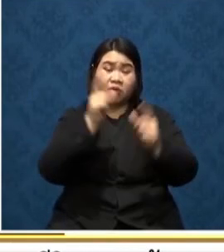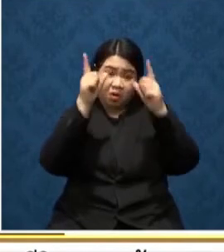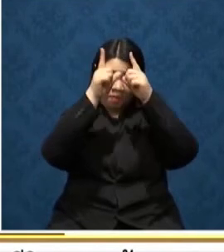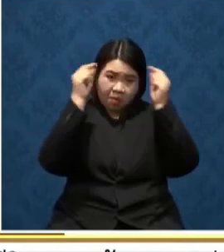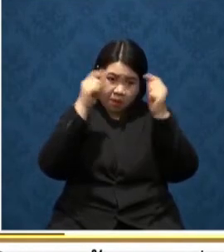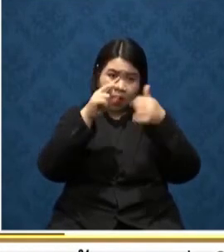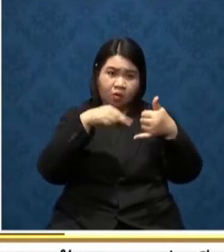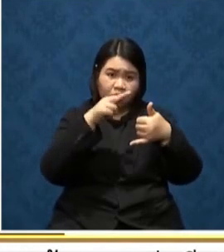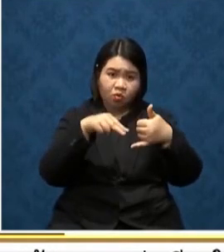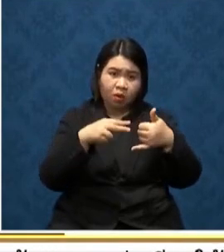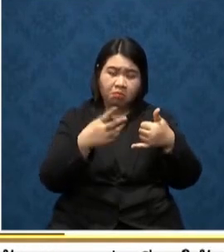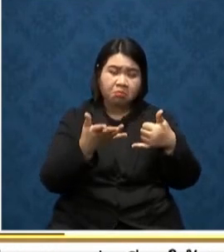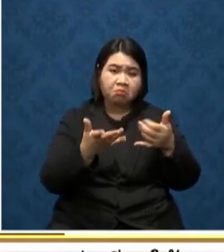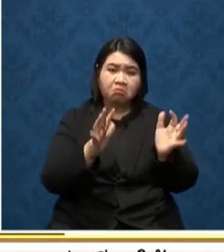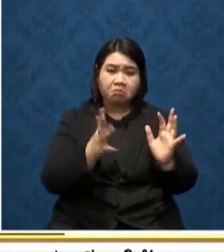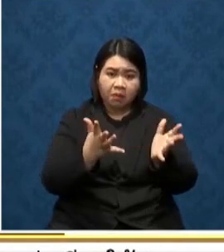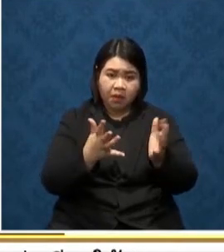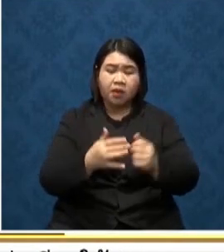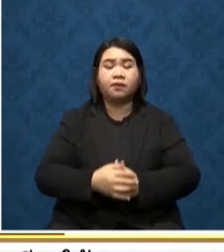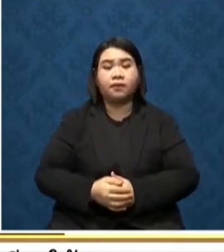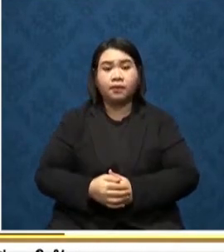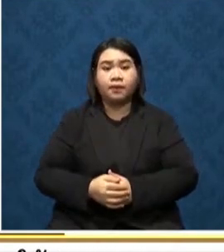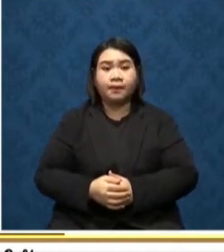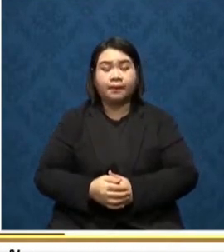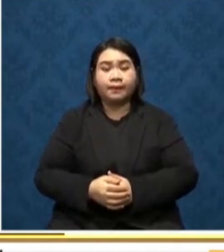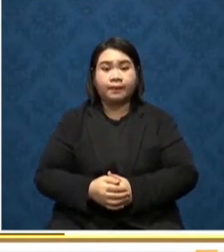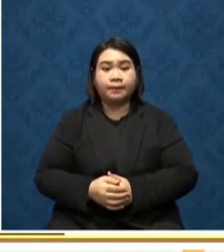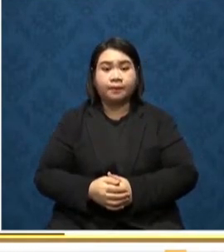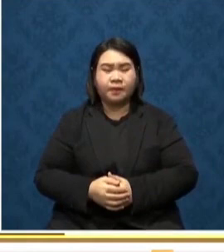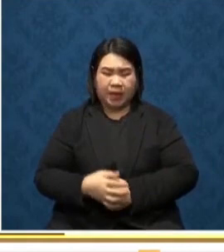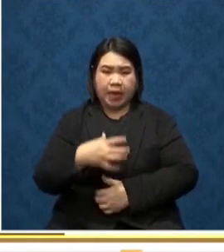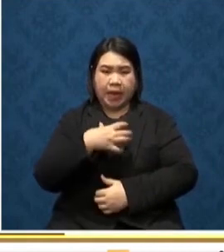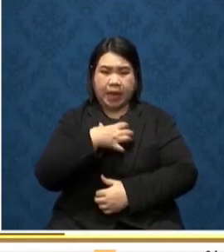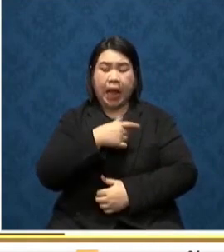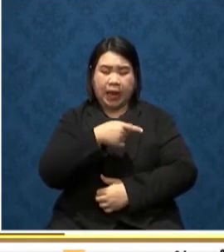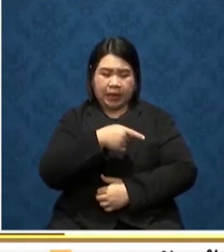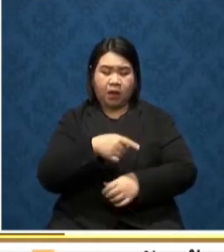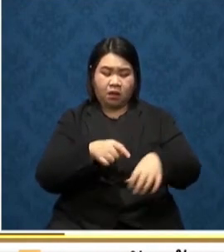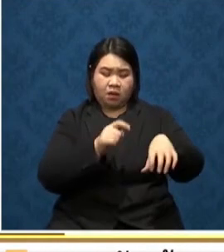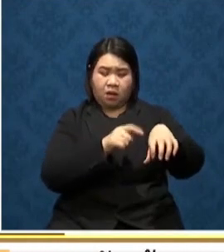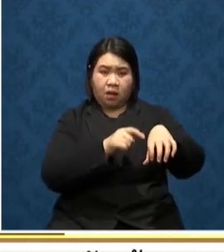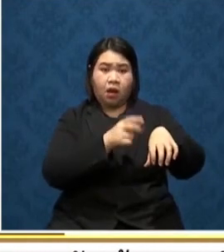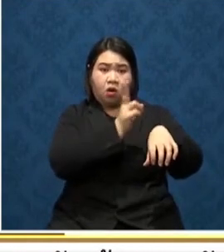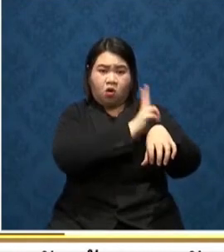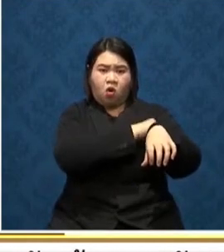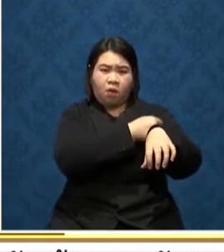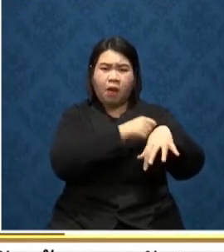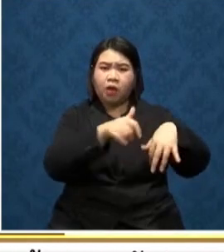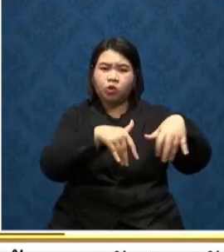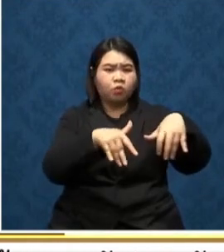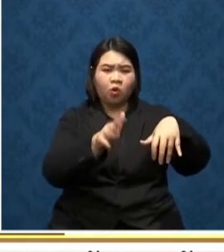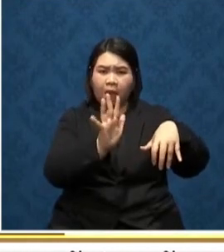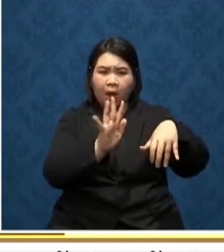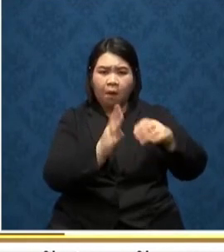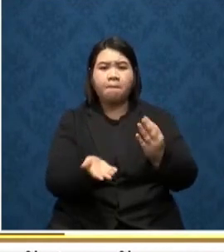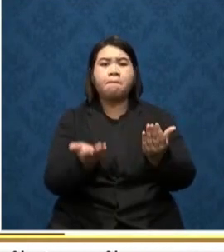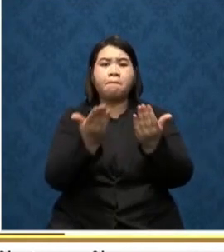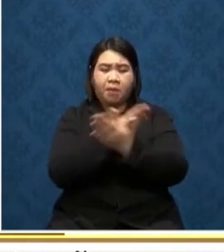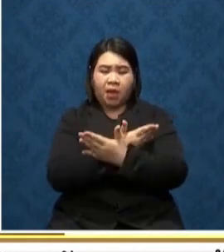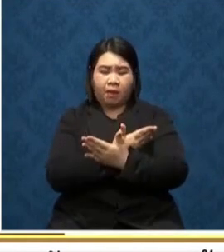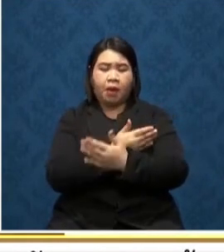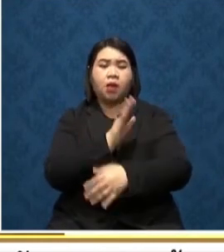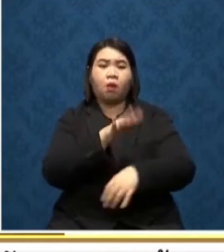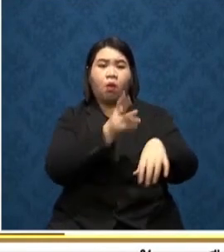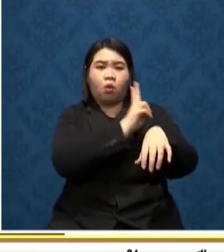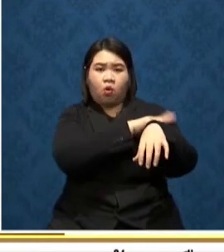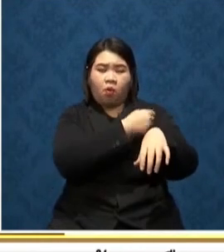ได้ยกฐานะ จะปรับขึนมาเป็โรงบาลอเพิมเมืองสงขลา ได้หรอ